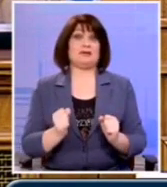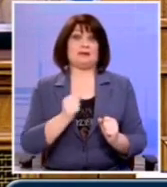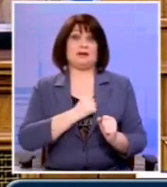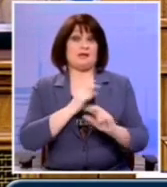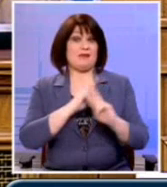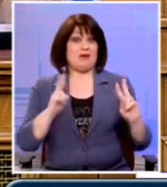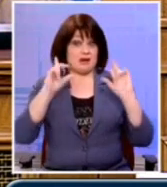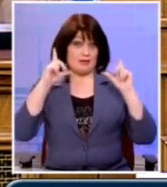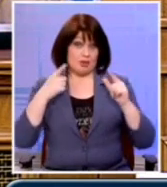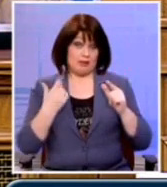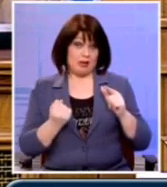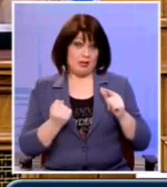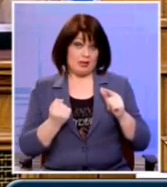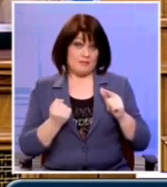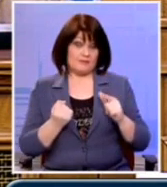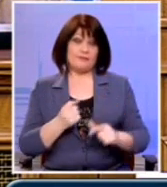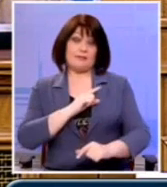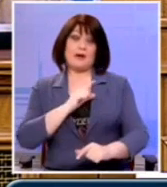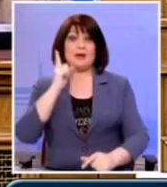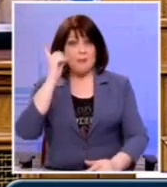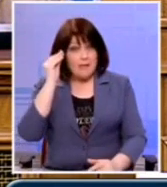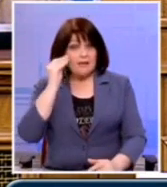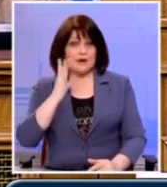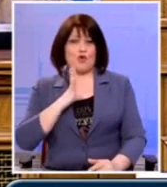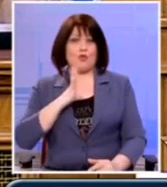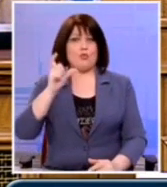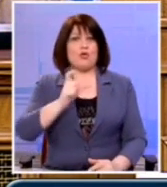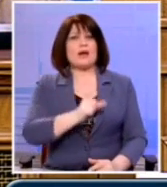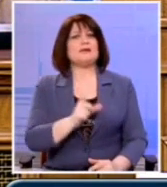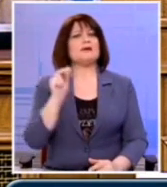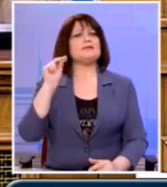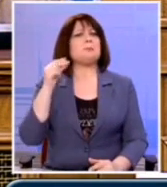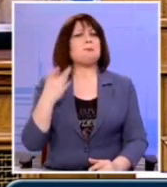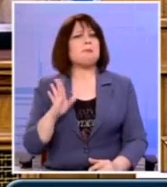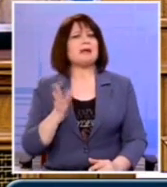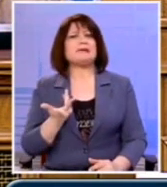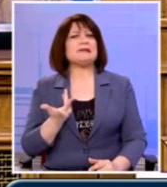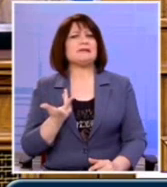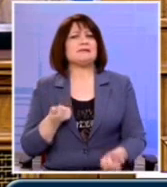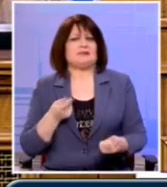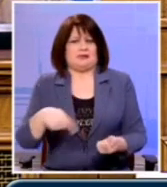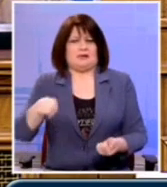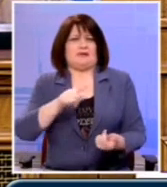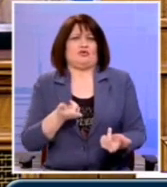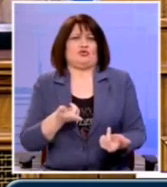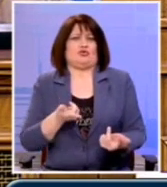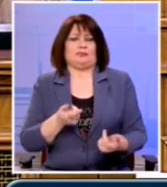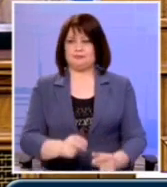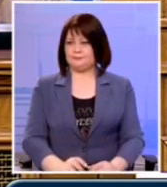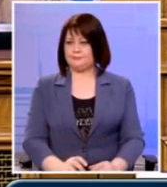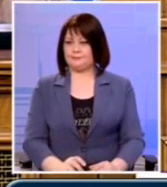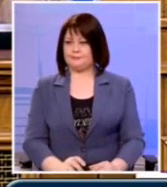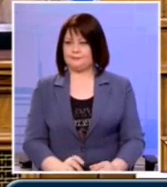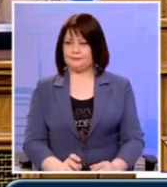διαφάνεια. Είναι η δυνατότητα του πολίτη να γνωρίζει τι δεσμεύσεις έχουν πάρθει εκ μέρους του και εκ μέρους της.